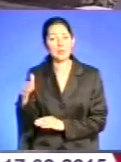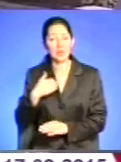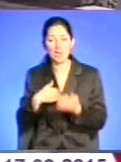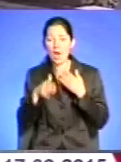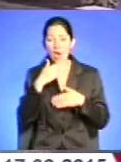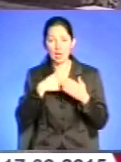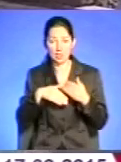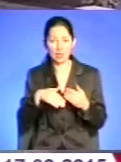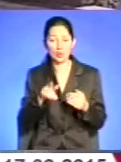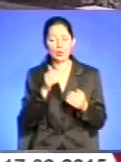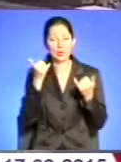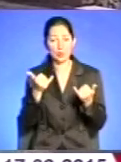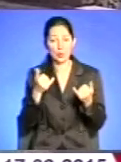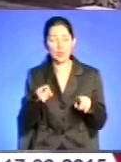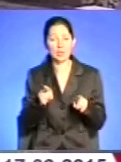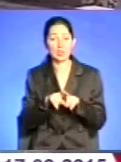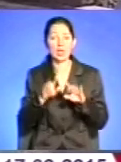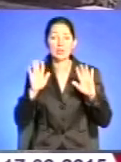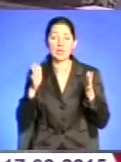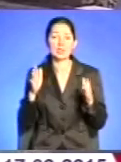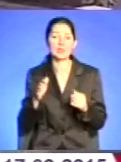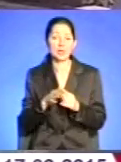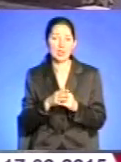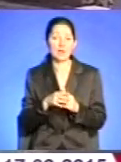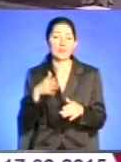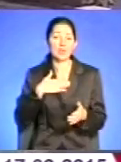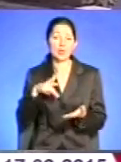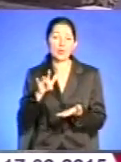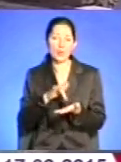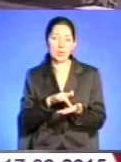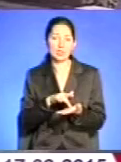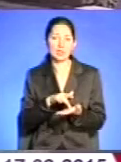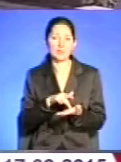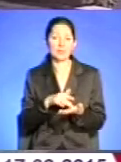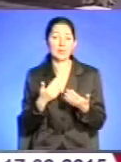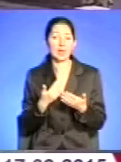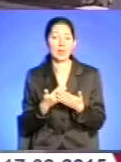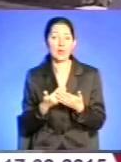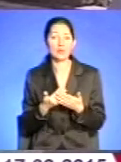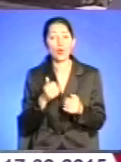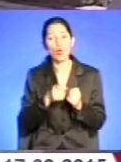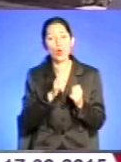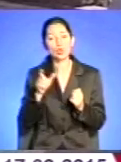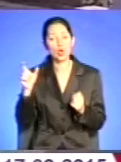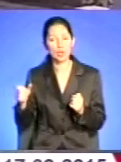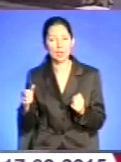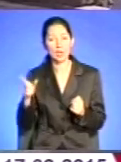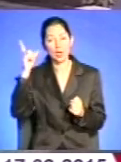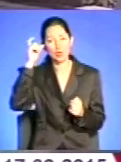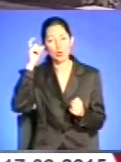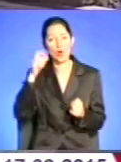що сьогодні така сталася неординарна подія в нашому місті. І напевно, що кожного жителя Чорткова